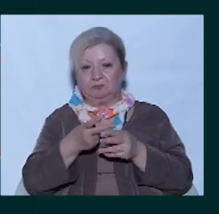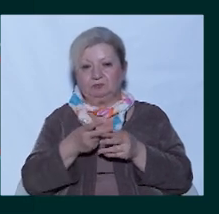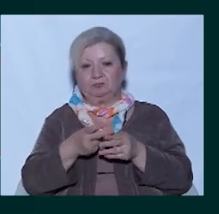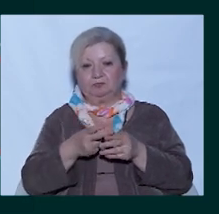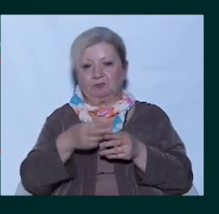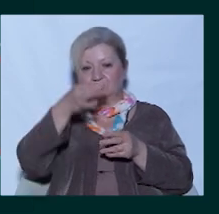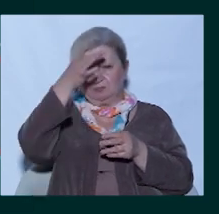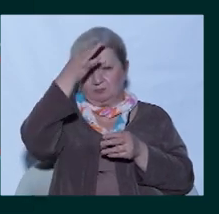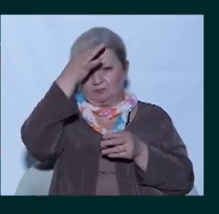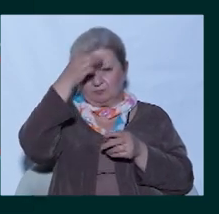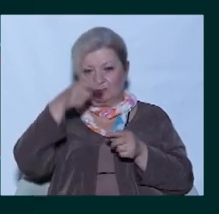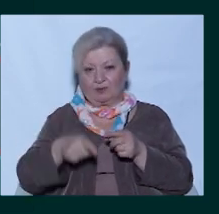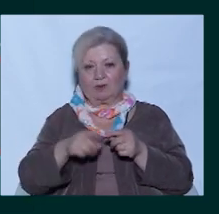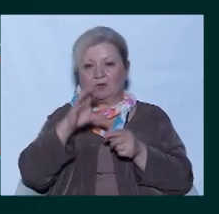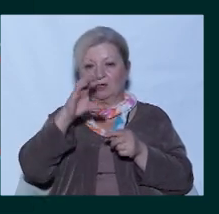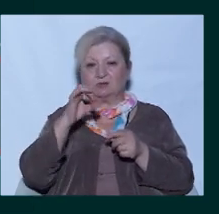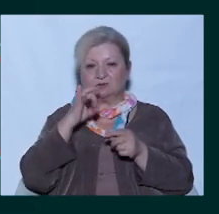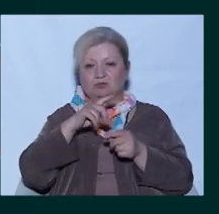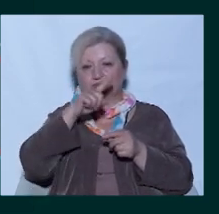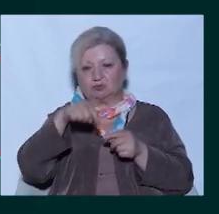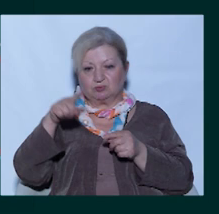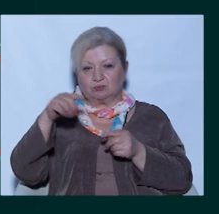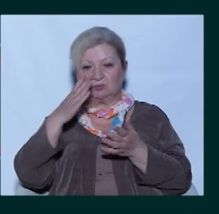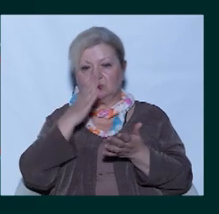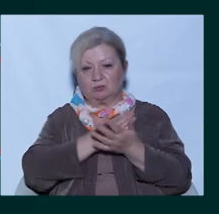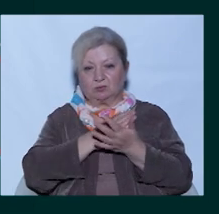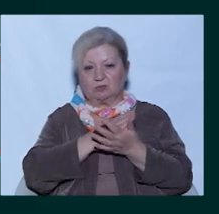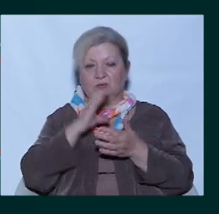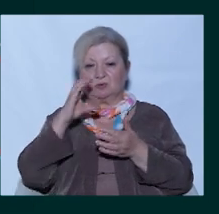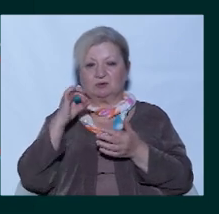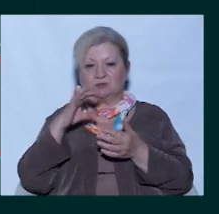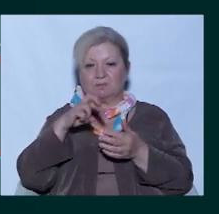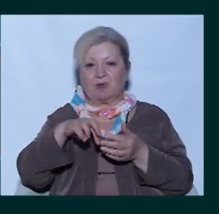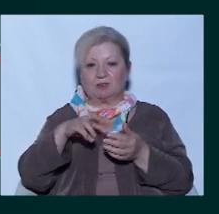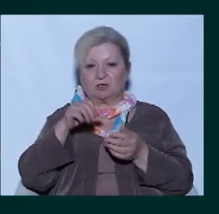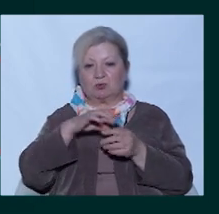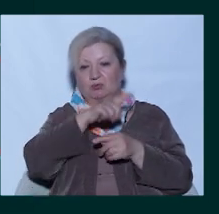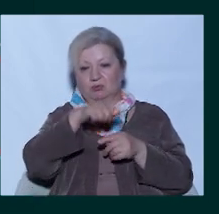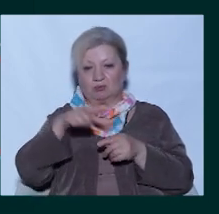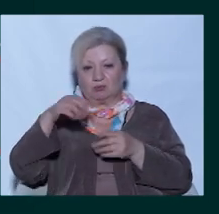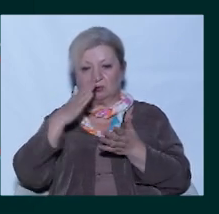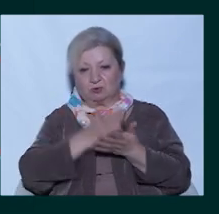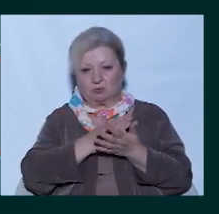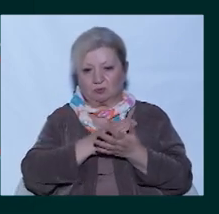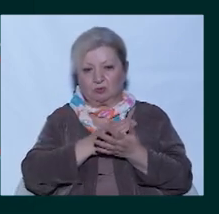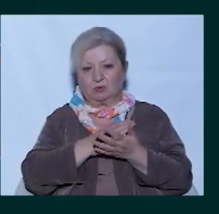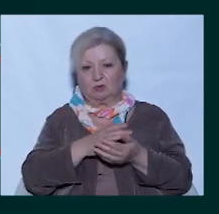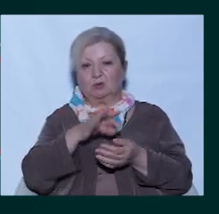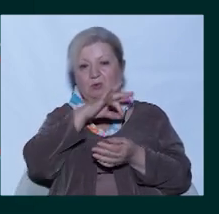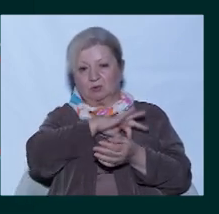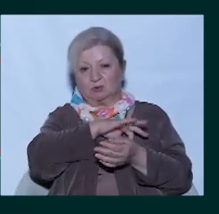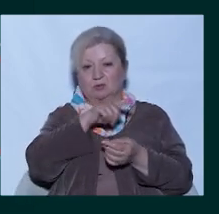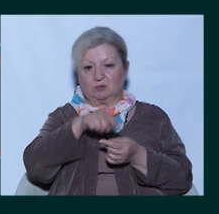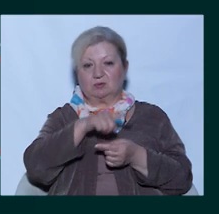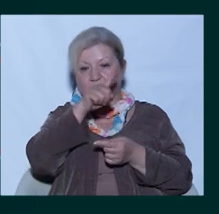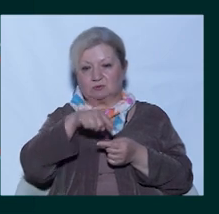გამოვიყენოთ. გავიხსენოთ, რომ სინუსოიდა არის სიმეტრიული ფუნქცია. რახან სინუსოიდა სიმეტრიული ფუნქცია, გამოვიყენოთ